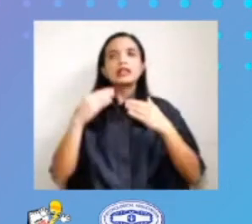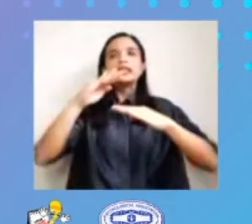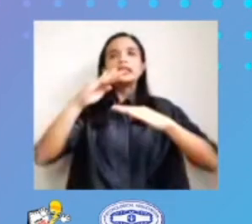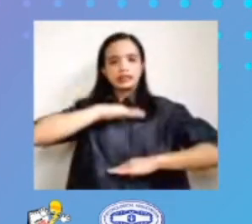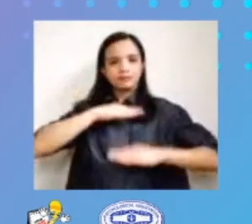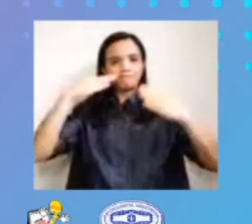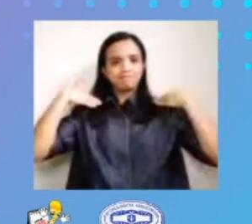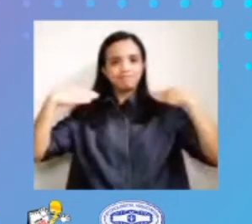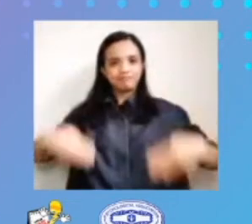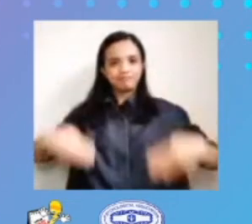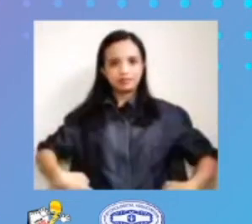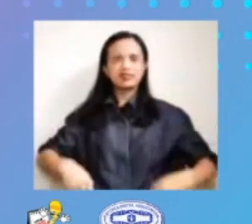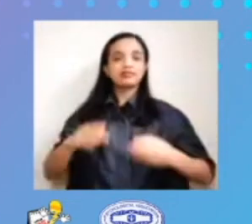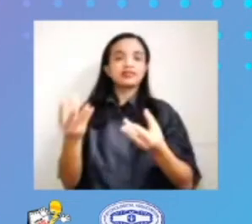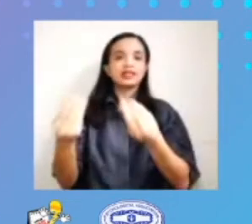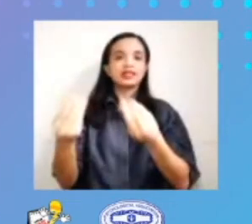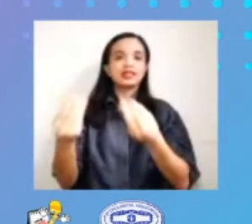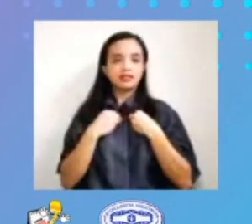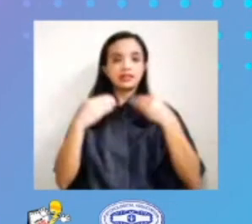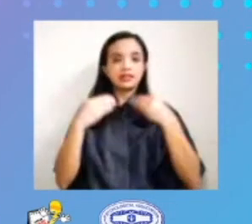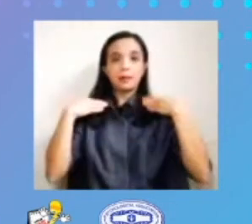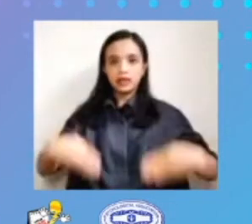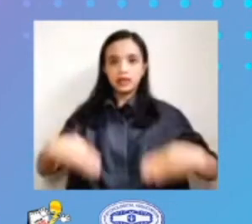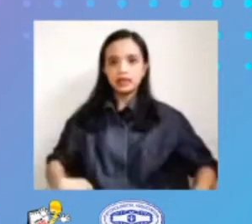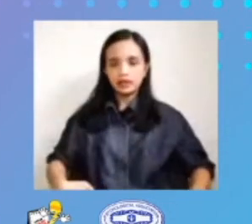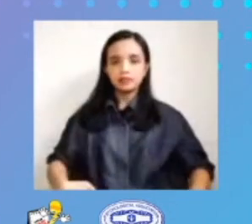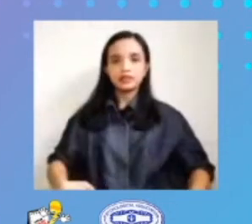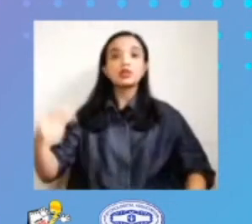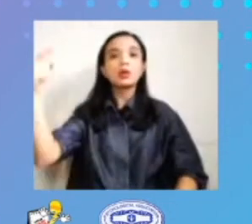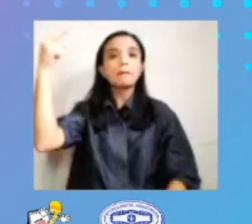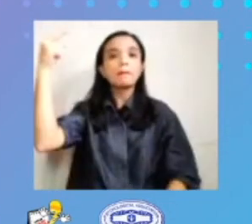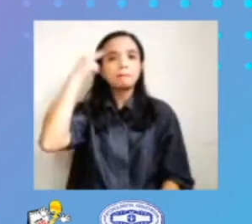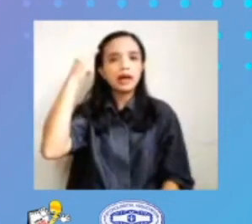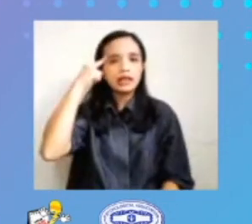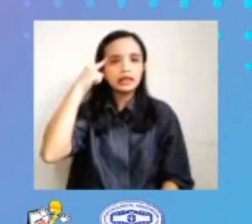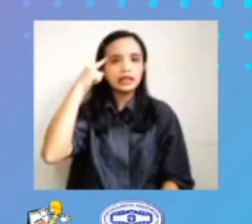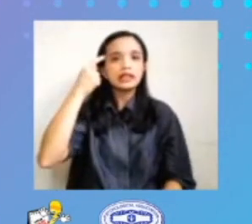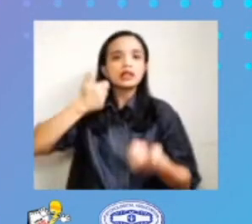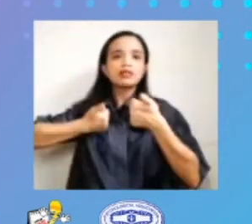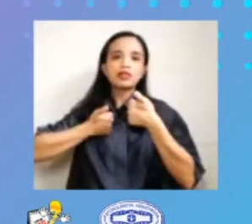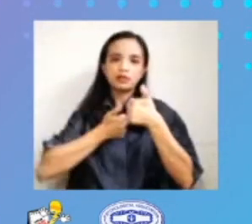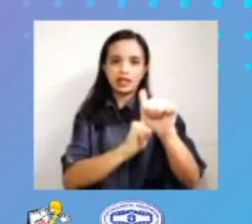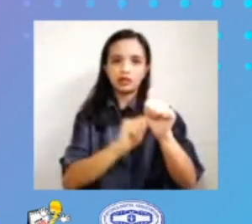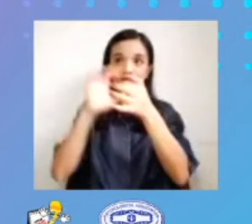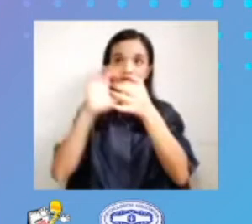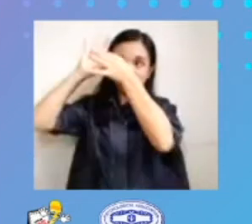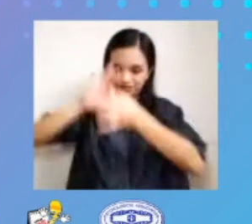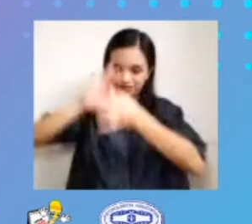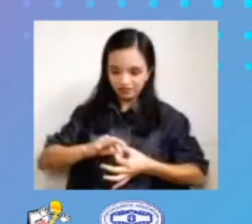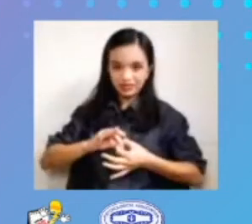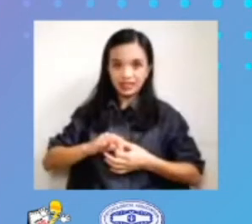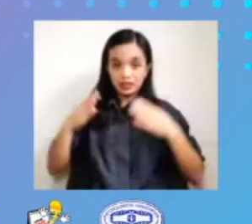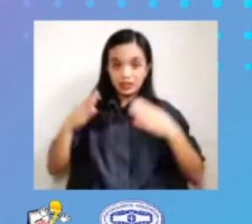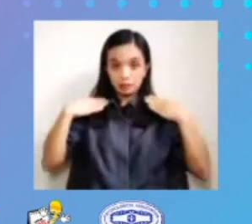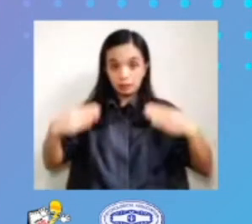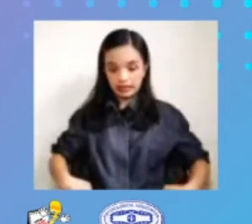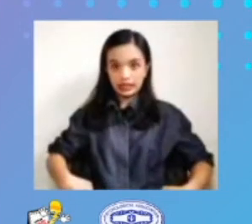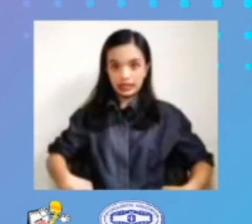body mo. Kasi si brain, hahanapin na niya yun eh. Once na hindi mo na siya ginagawa, magkakaroon